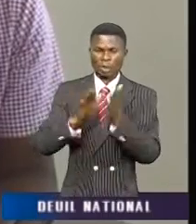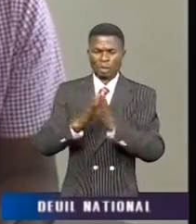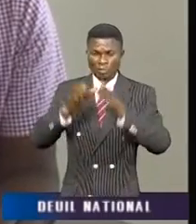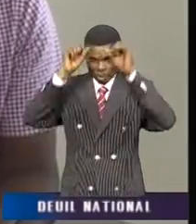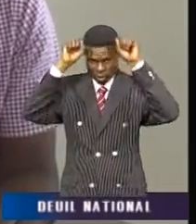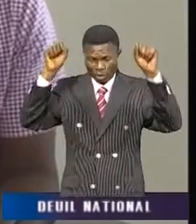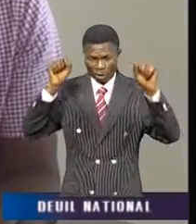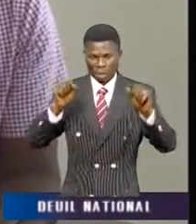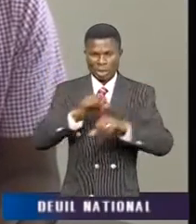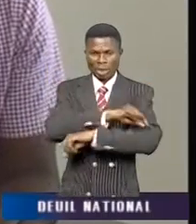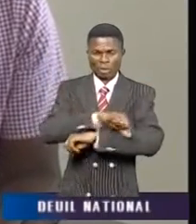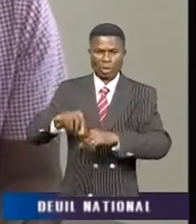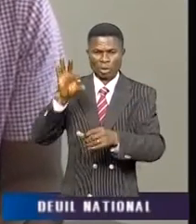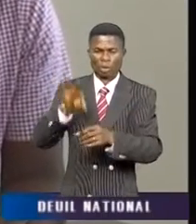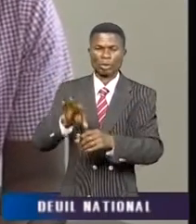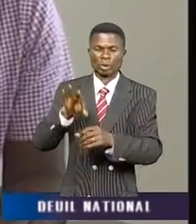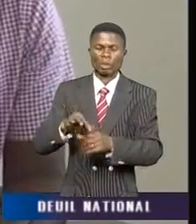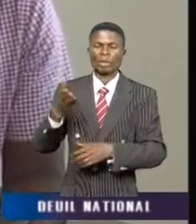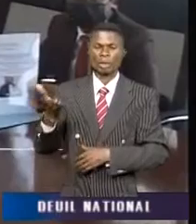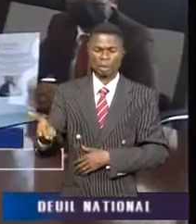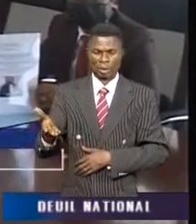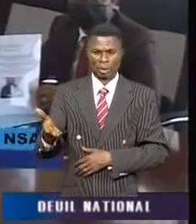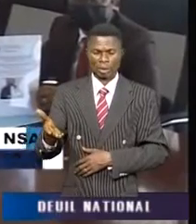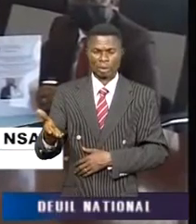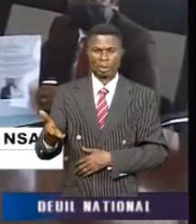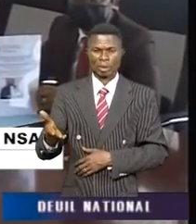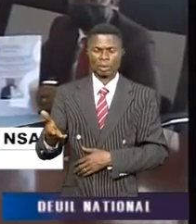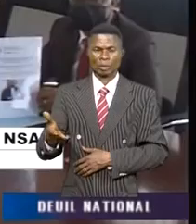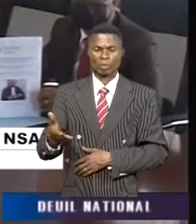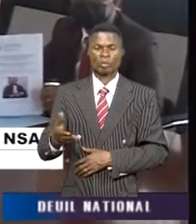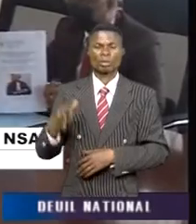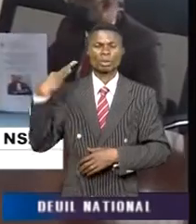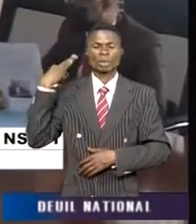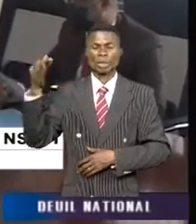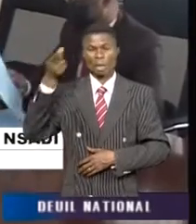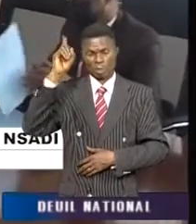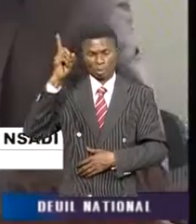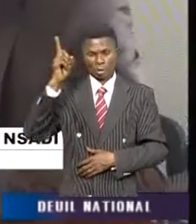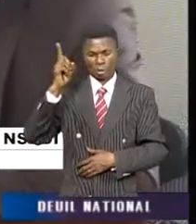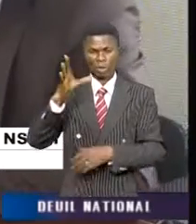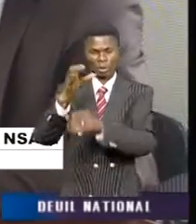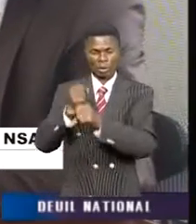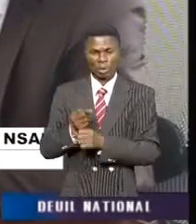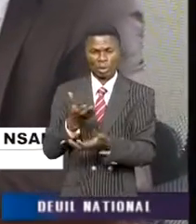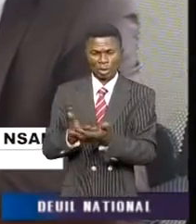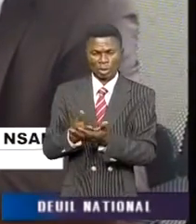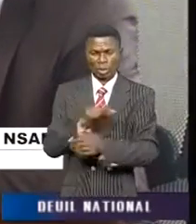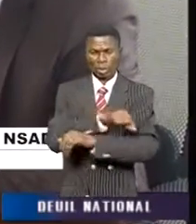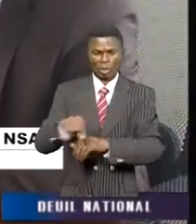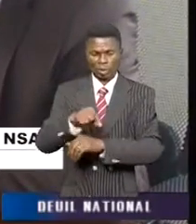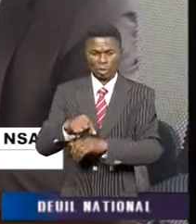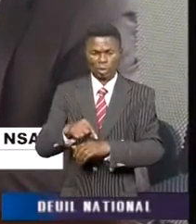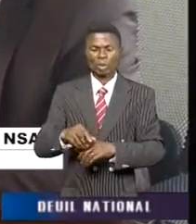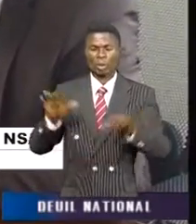du président de la Commission électorale nationale indépendante. Cette candidature est la première à être réceptionnée par le bureau de la